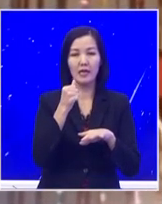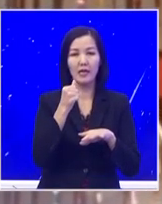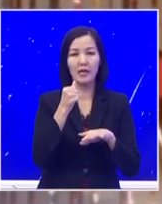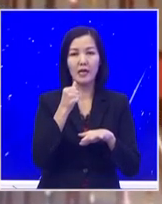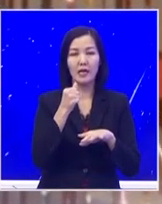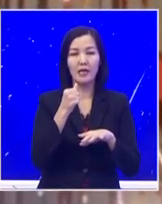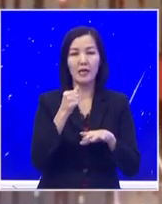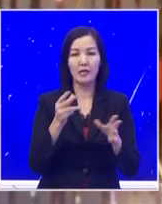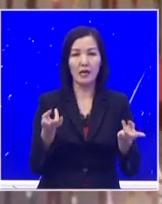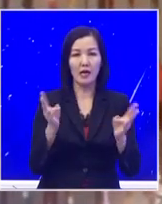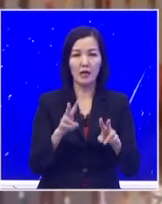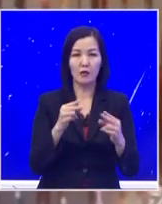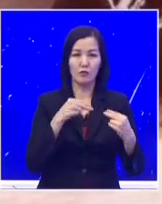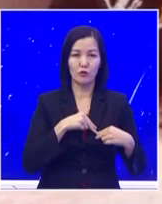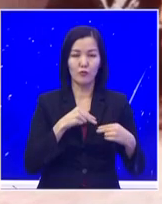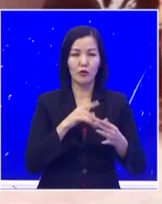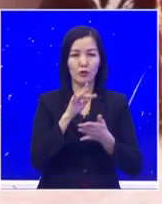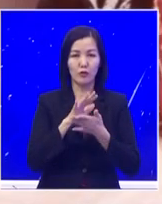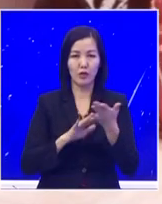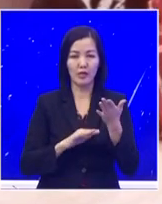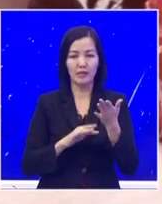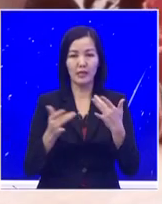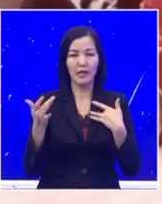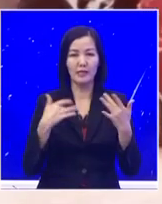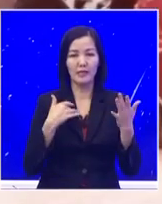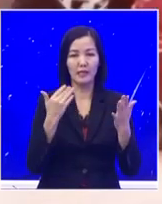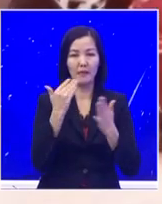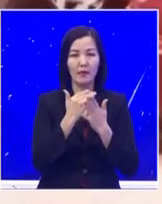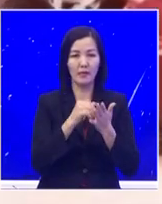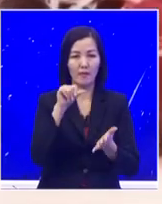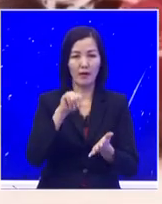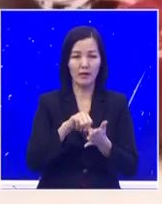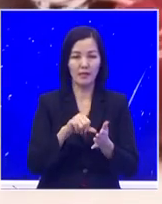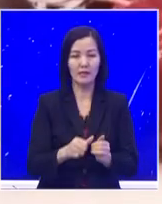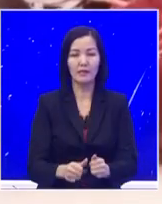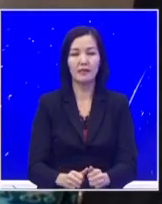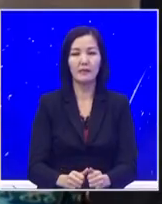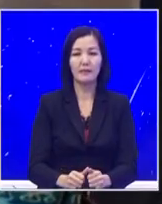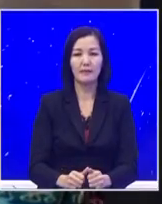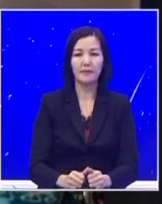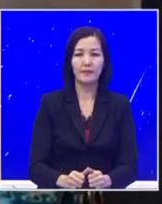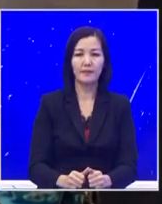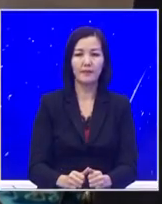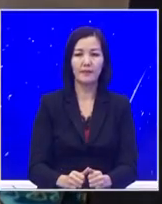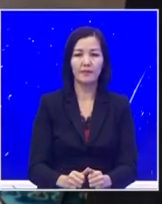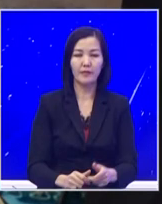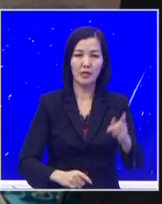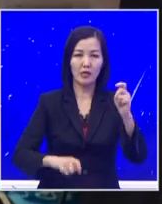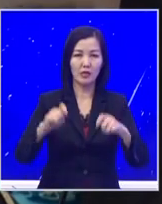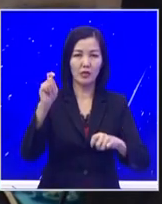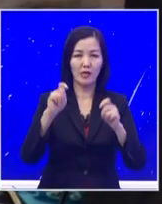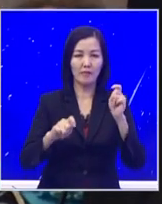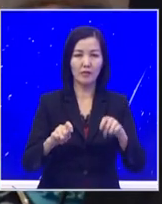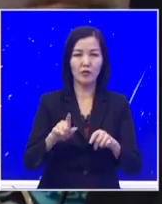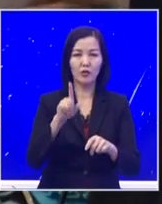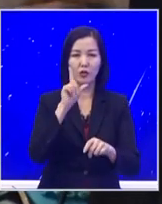кетпет. Жастық жігерлерін сахнада сарп етті. Ел жұртын рухани құтайтты. Жаңбыр жауса торғай